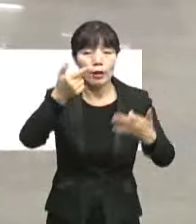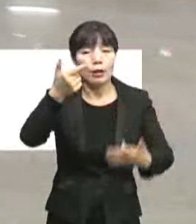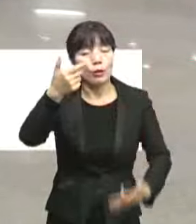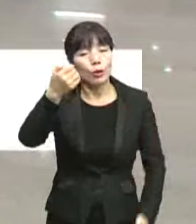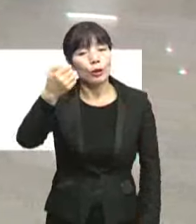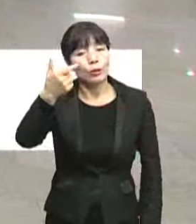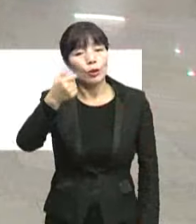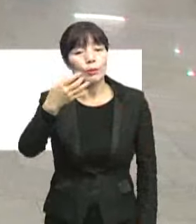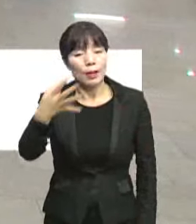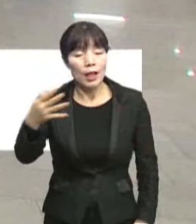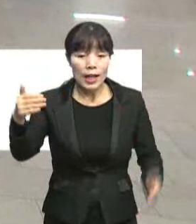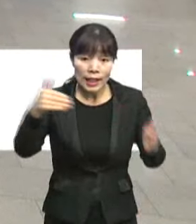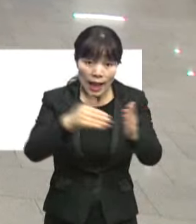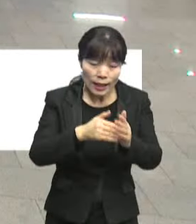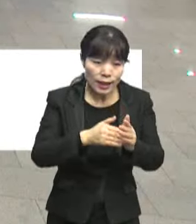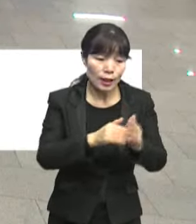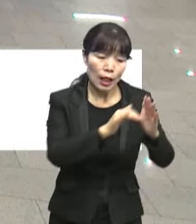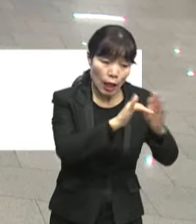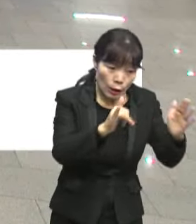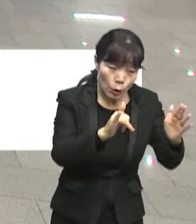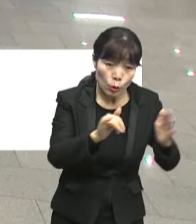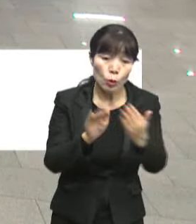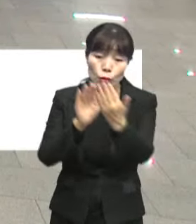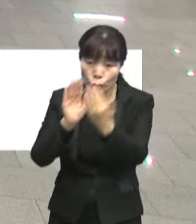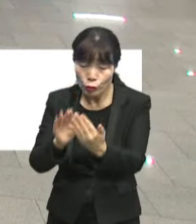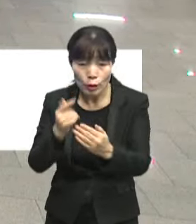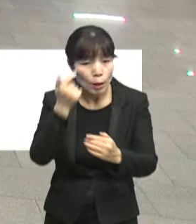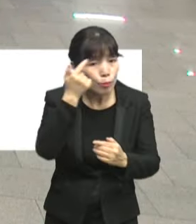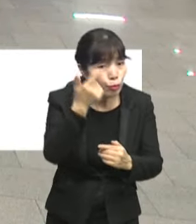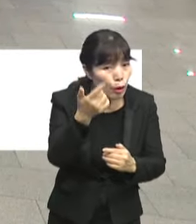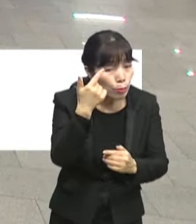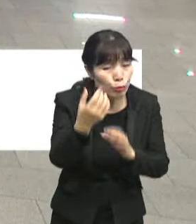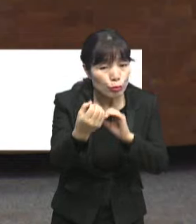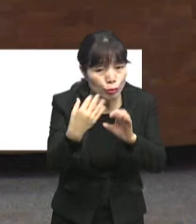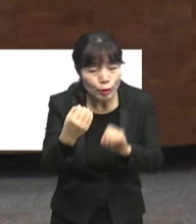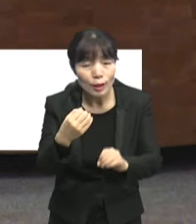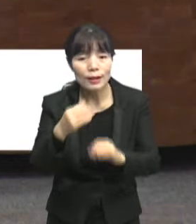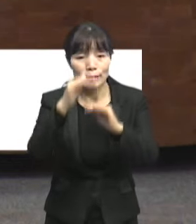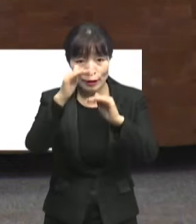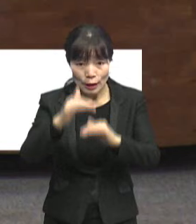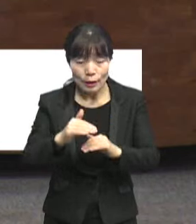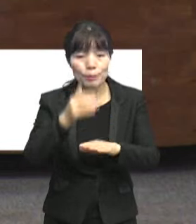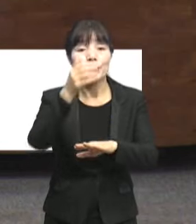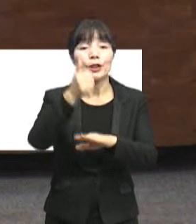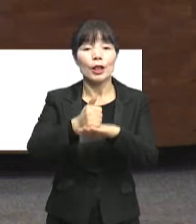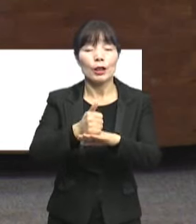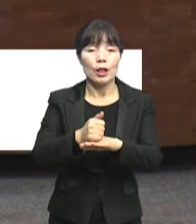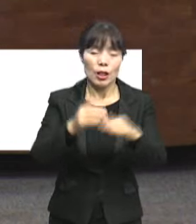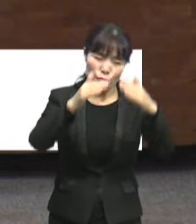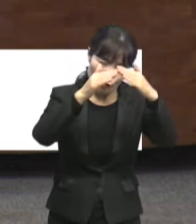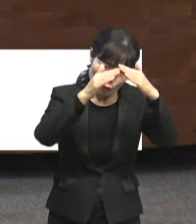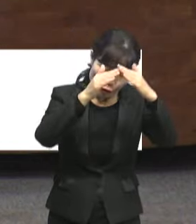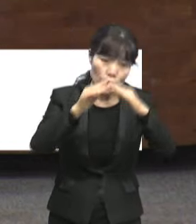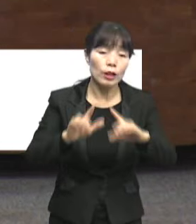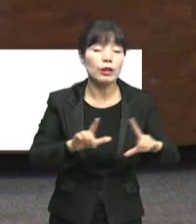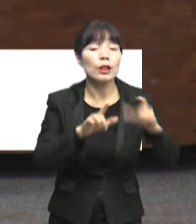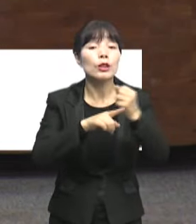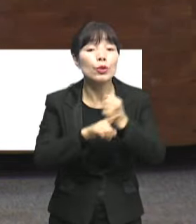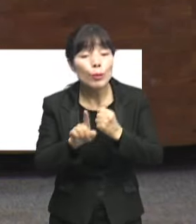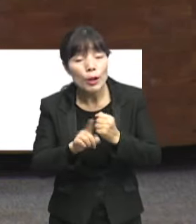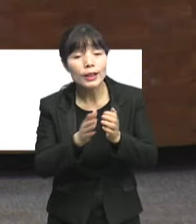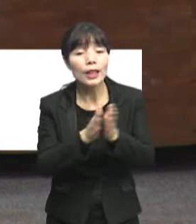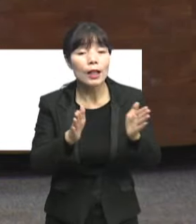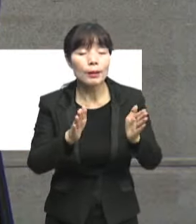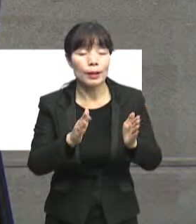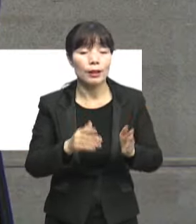청장년 당사자와 가족을 대상으로 실태 조사를 진행했습니다 조사 결과 은둔형 외토리 생활을 시작한